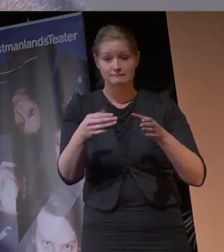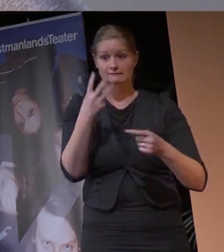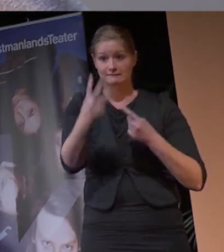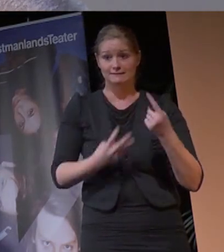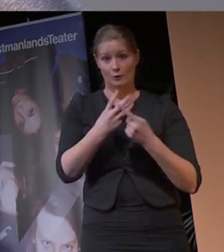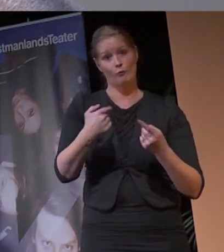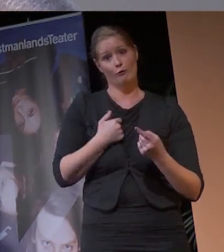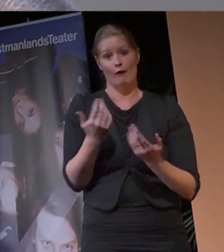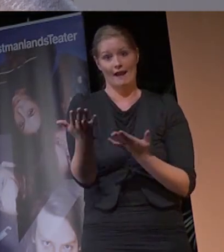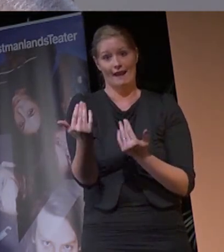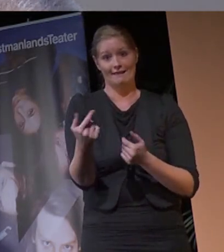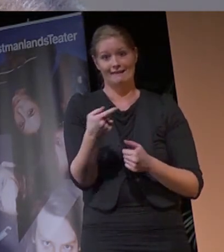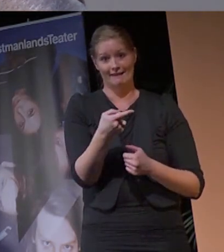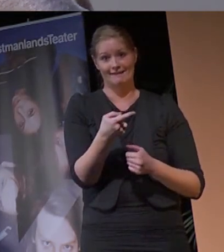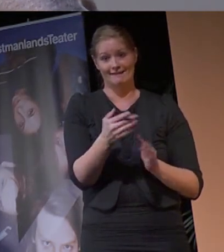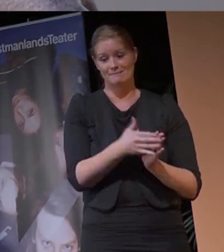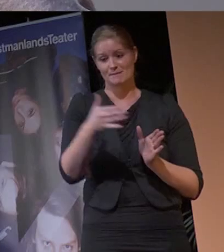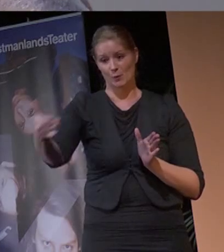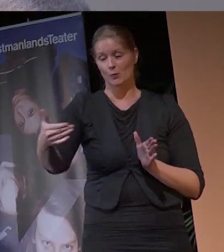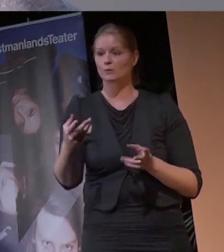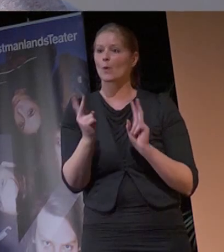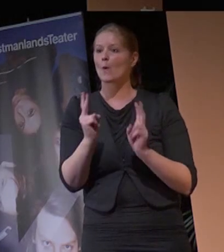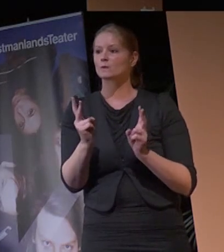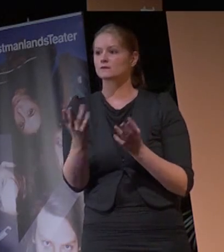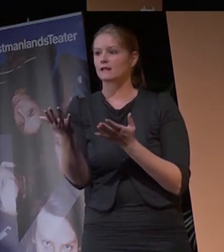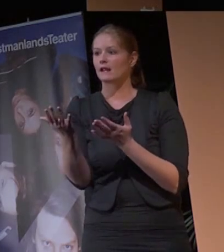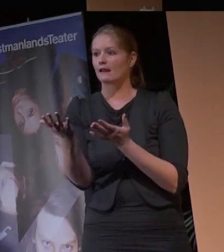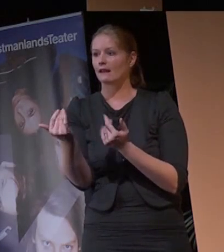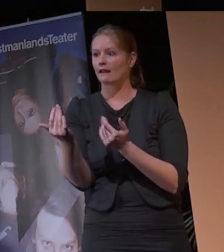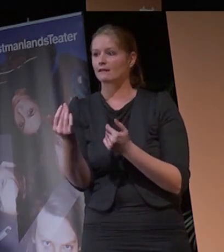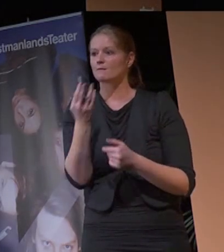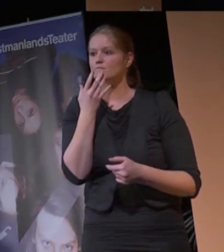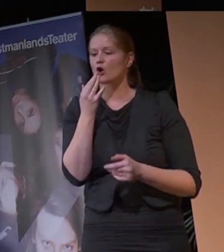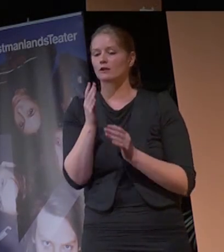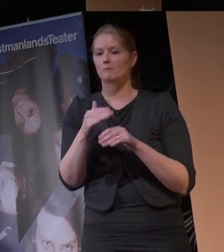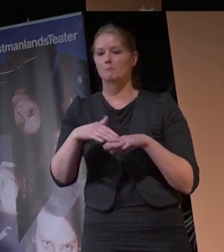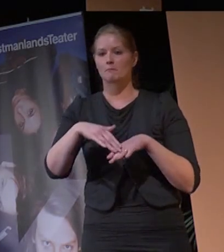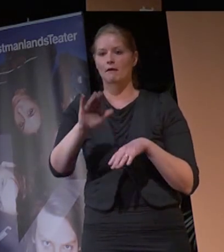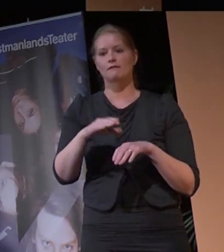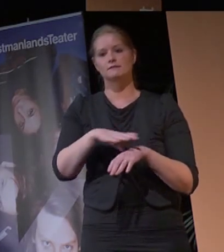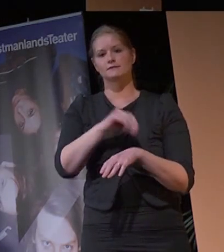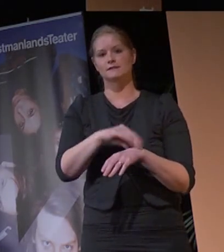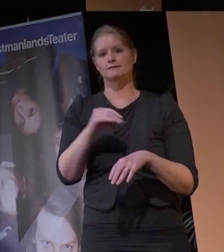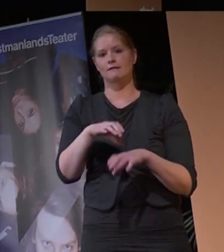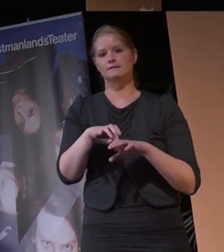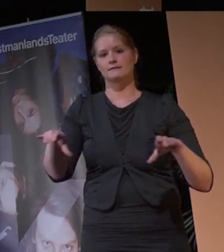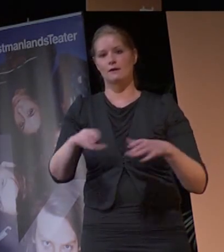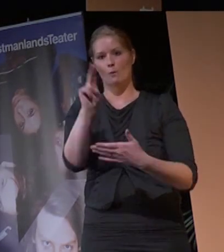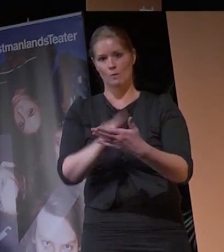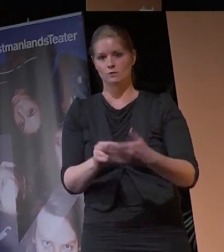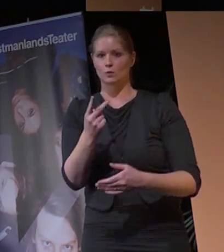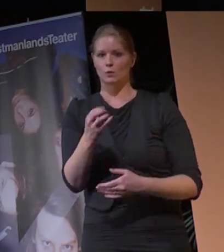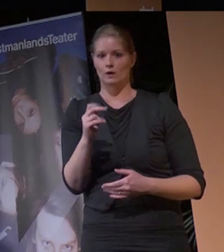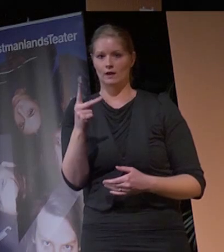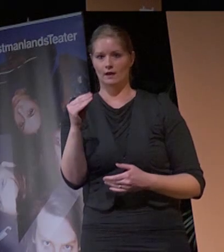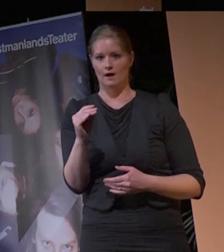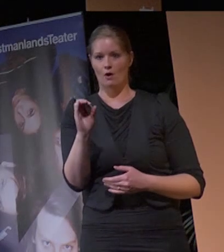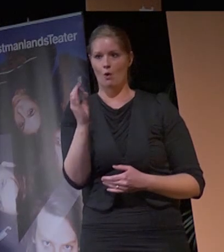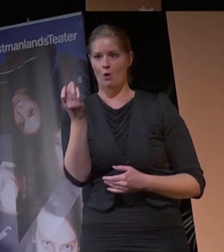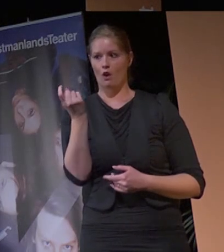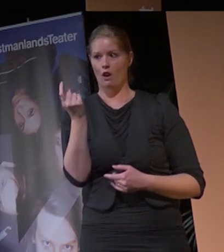dem. Och jag ser också fram emot att prata mer med svensk scenkost. I stort, men också med Ulrika Holmgard, både här